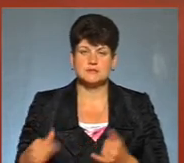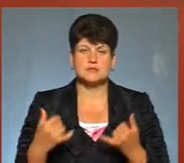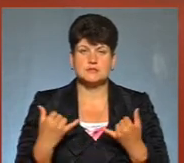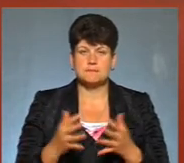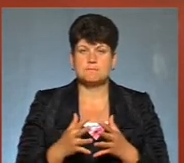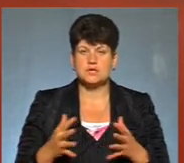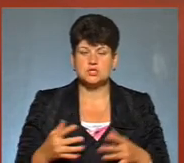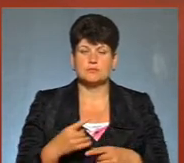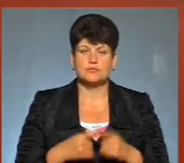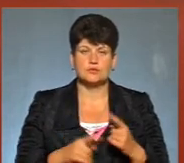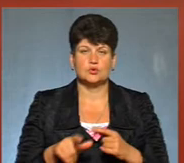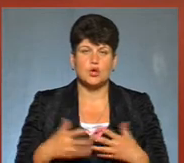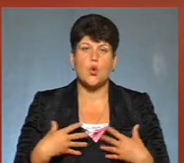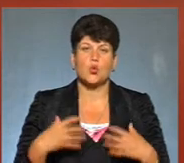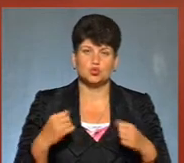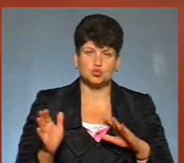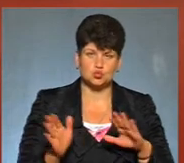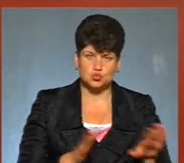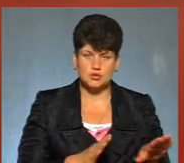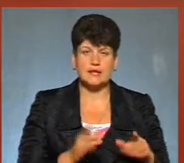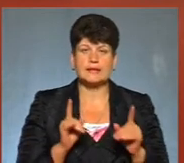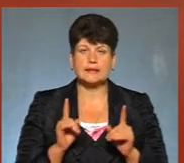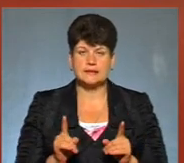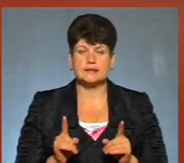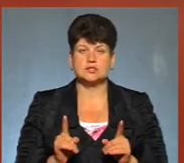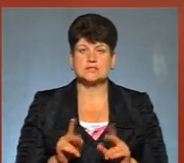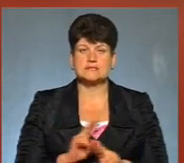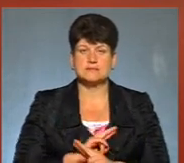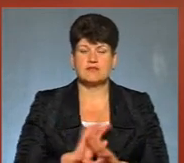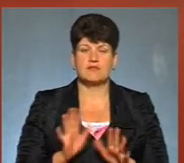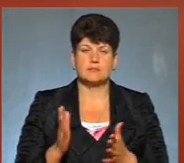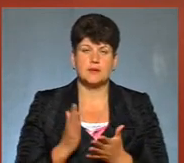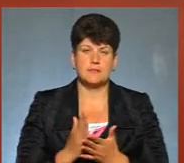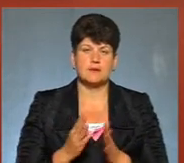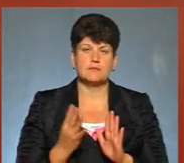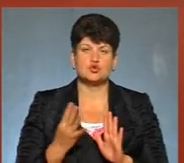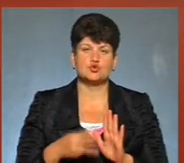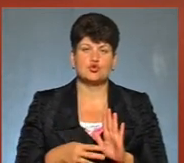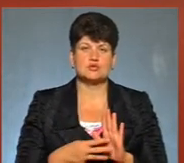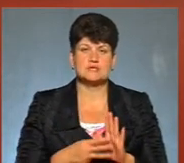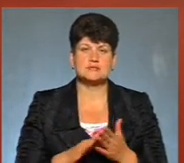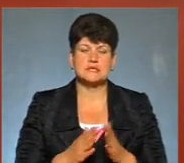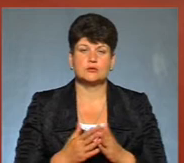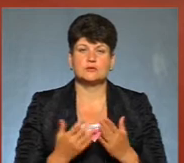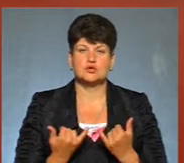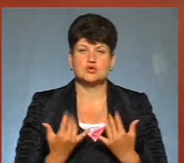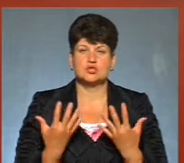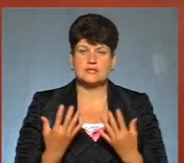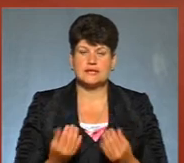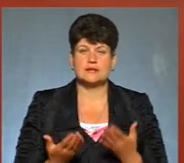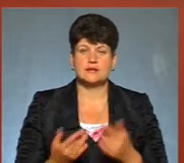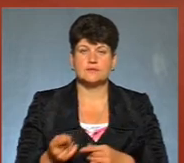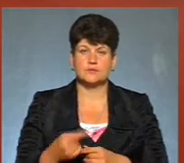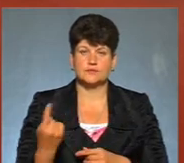більше половини з них одужало, і лише летальних випадків маємо 47 станом на сьогоднішній день. Однак на